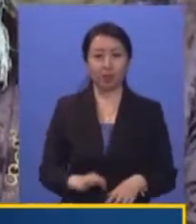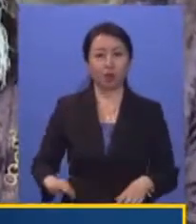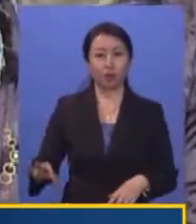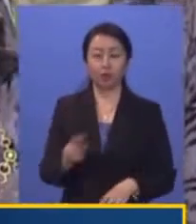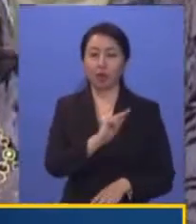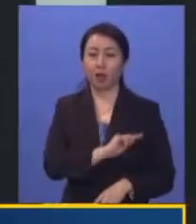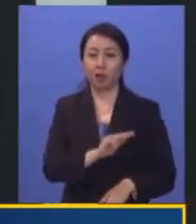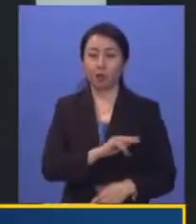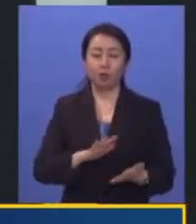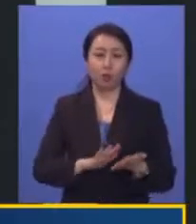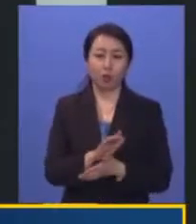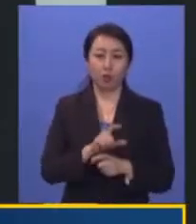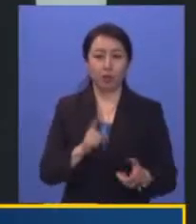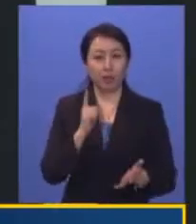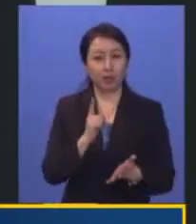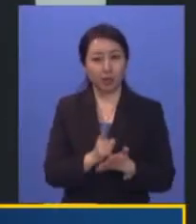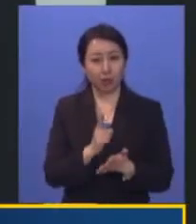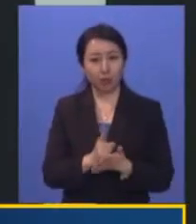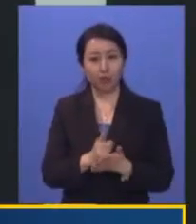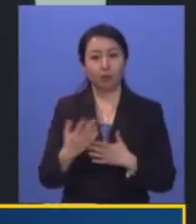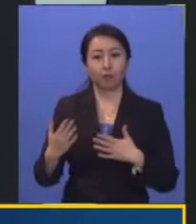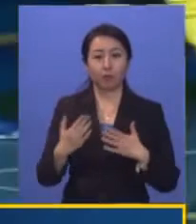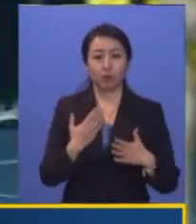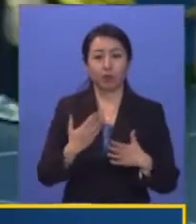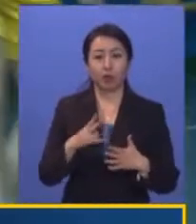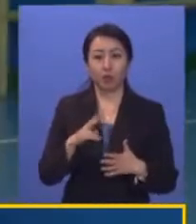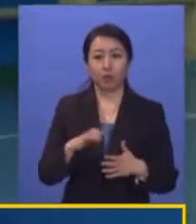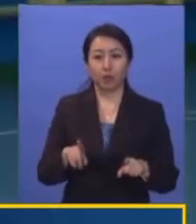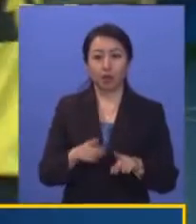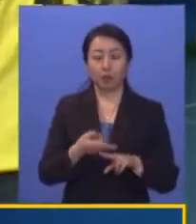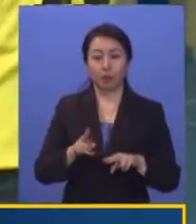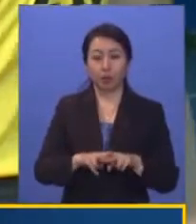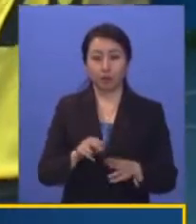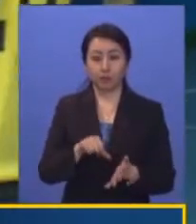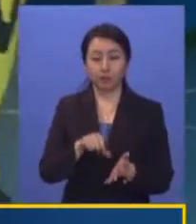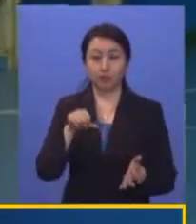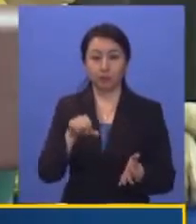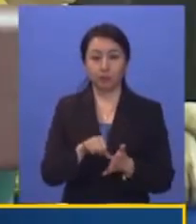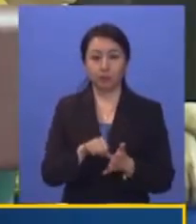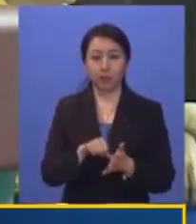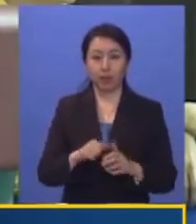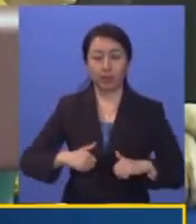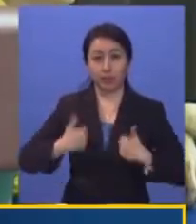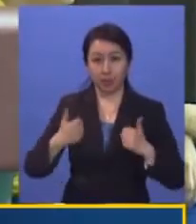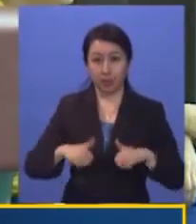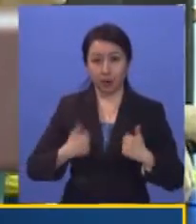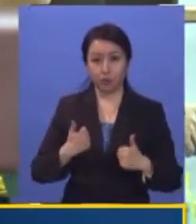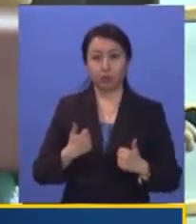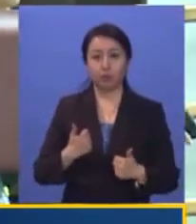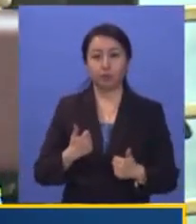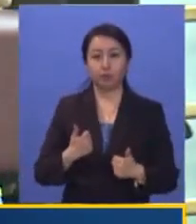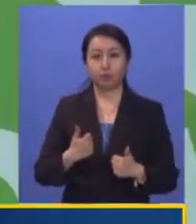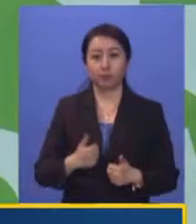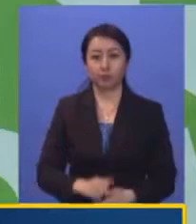области. Работа журналистов требует оперативности, выносливости и ловкости. А потому представители пера и микрофона стараются держать себя в